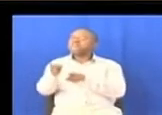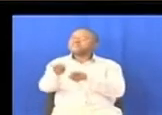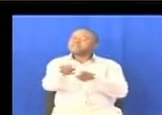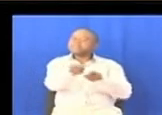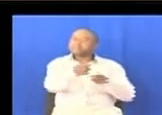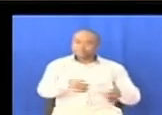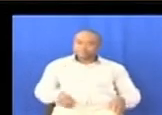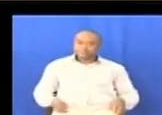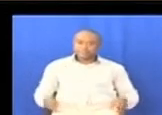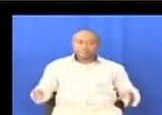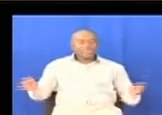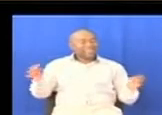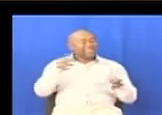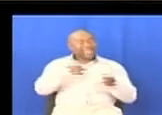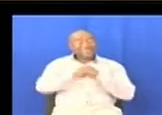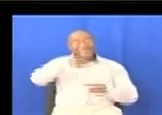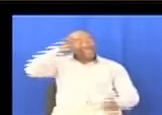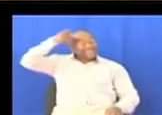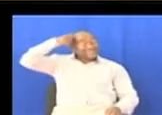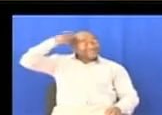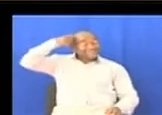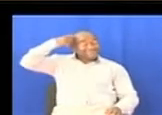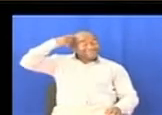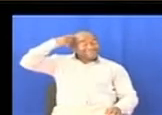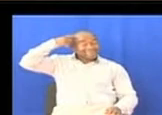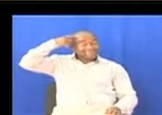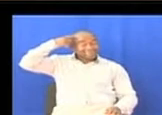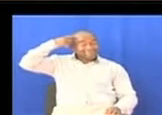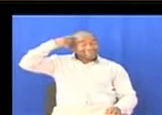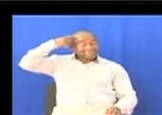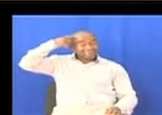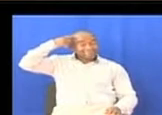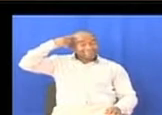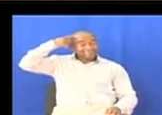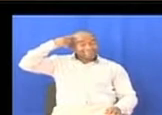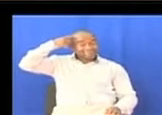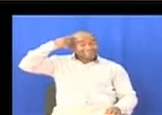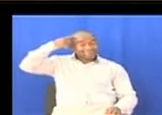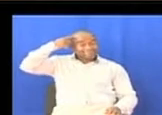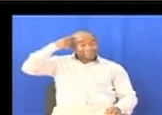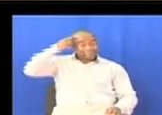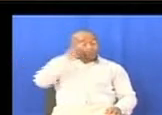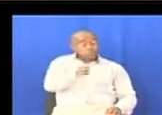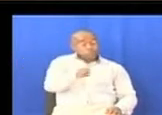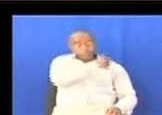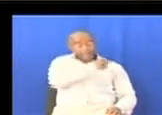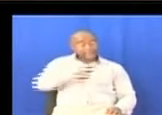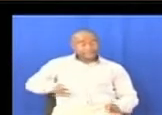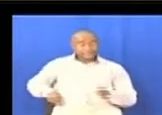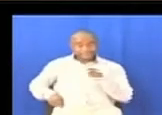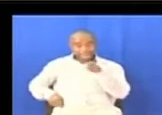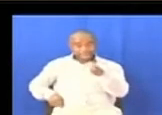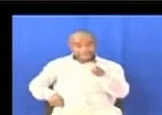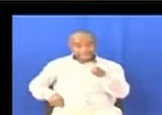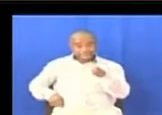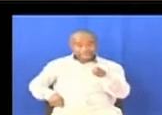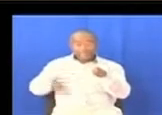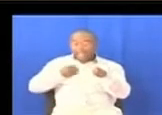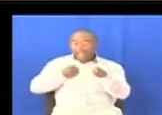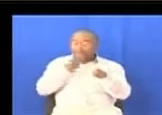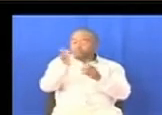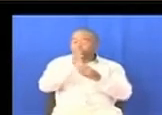Haiwezekani wala haingiki akilini ambaye ana dhamana anatoa